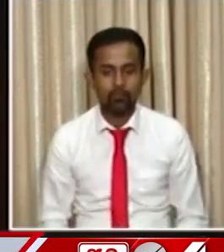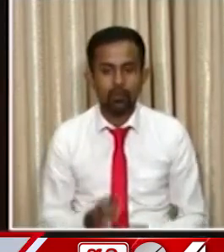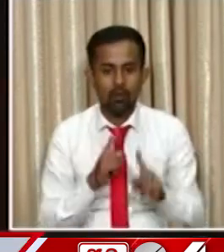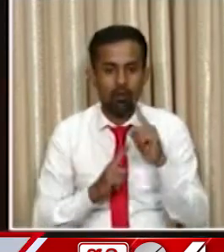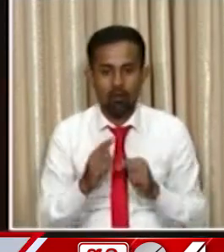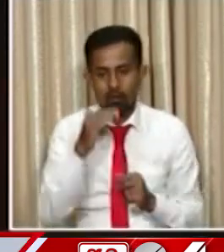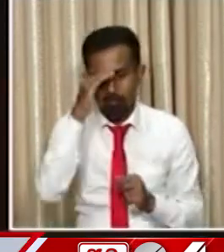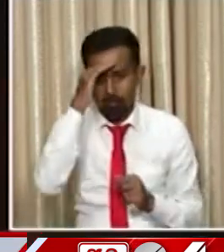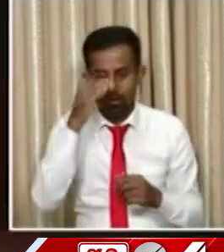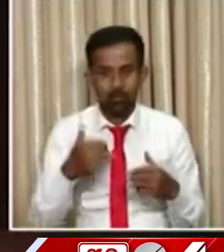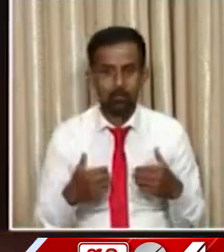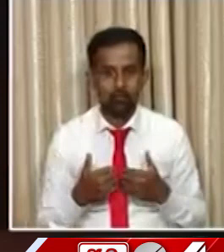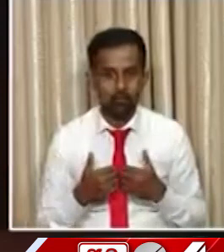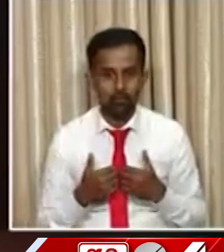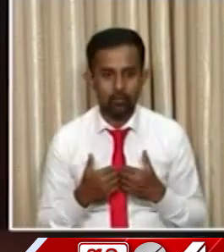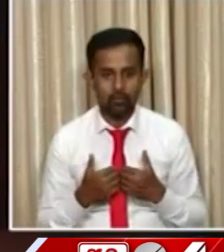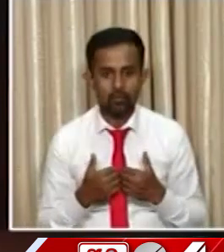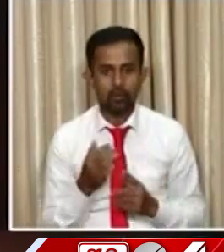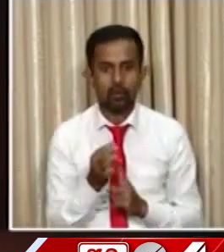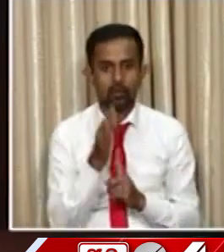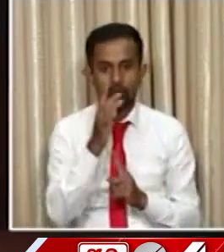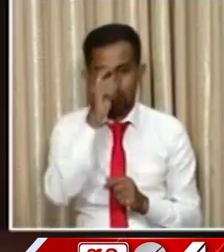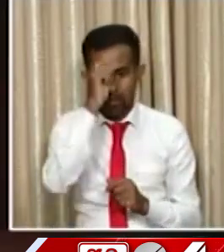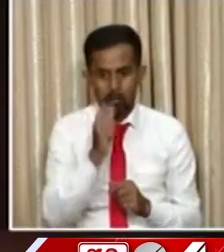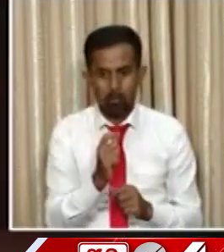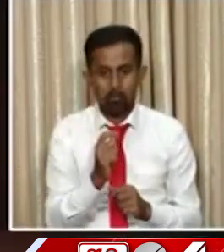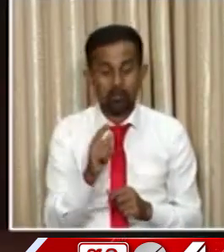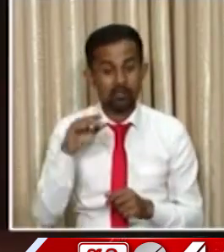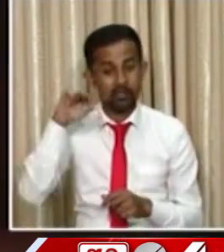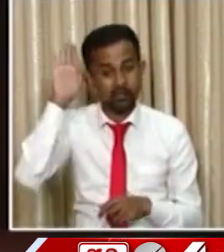කියන්නම් මම ජනාධිපතිතුමාට එක්තරා කාලෙක